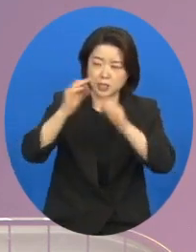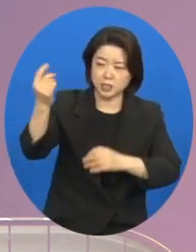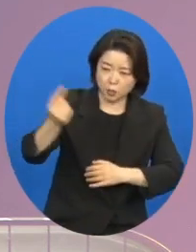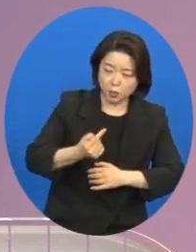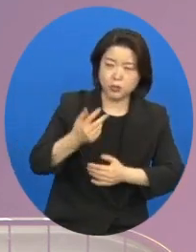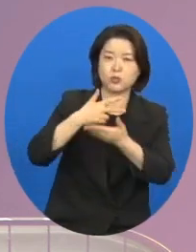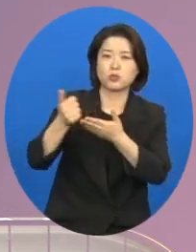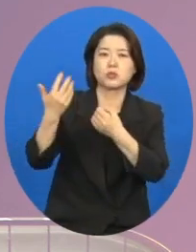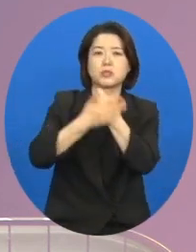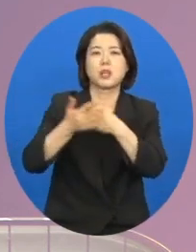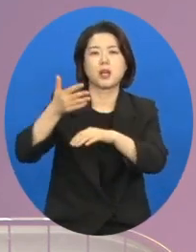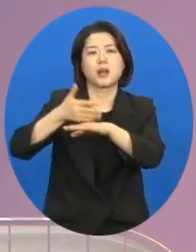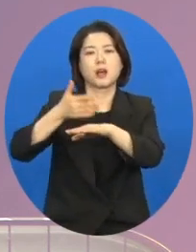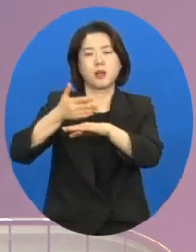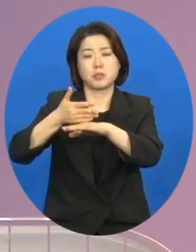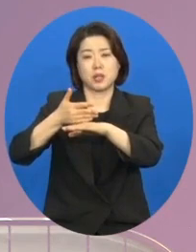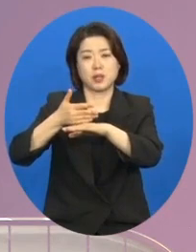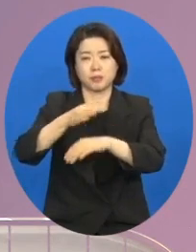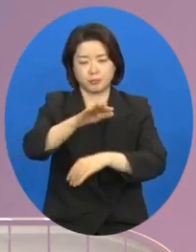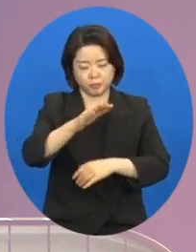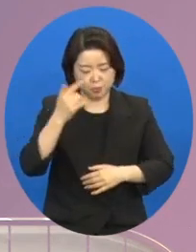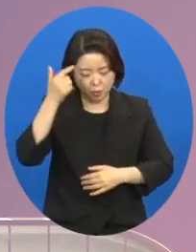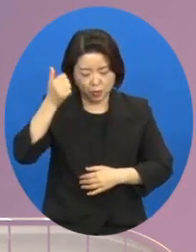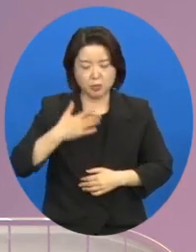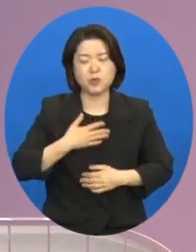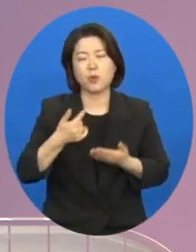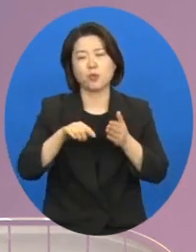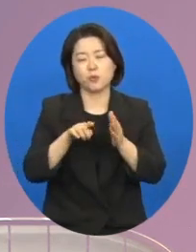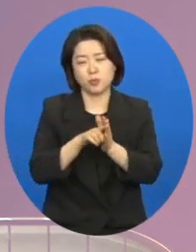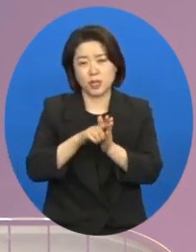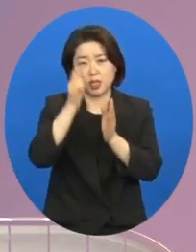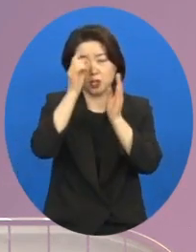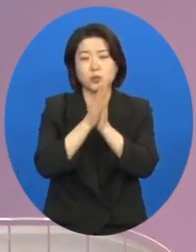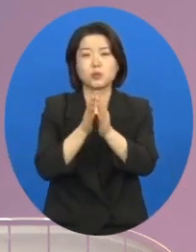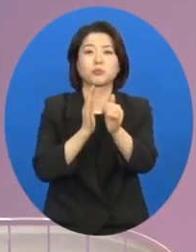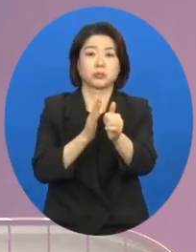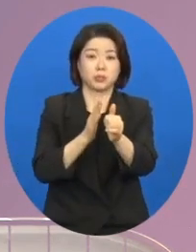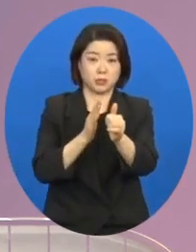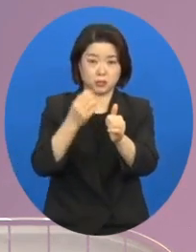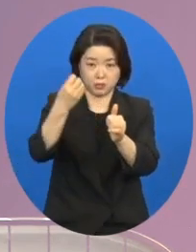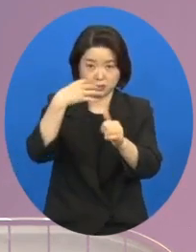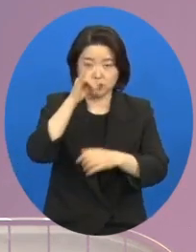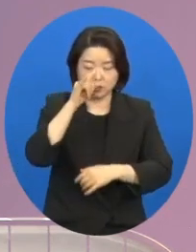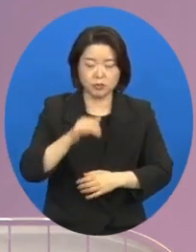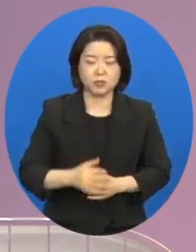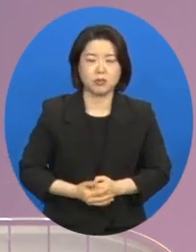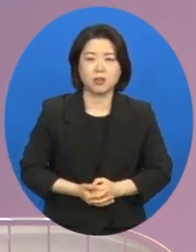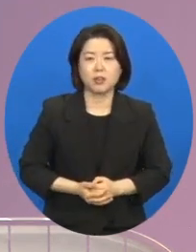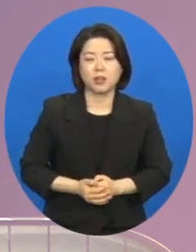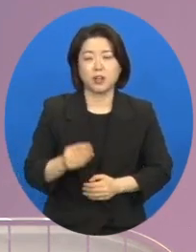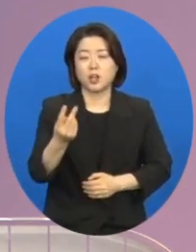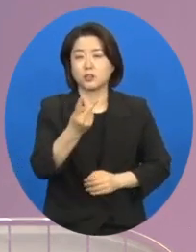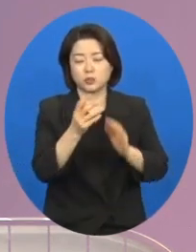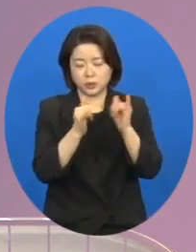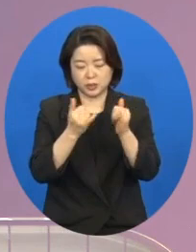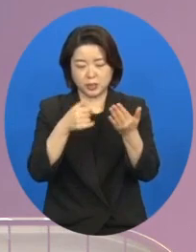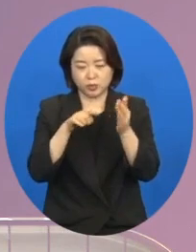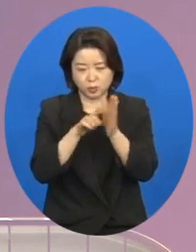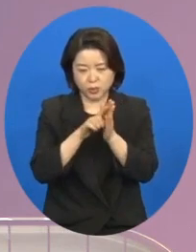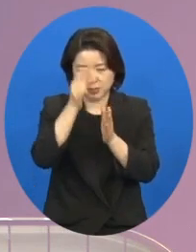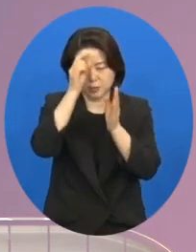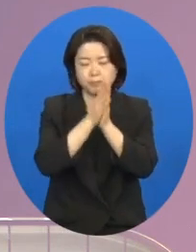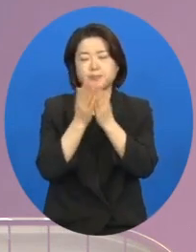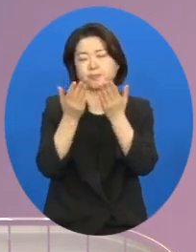은혜에 감사하다고 목사님 저를 위해 기도해 주세요. 그렇게 기도 부탁을 하셨어요. 제가 그분을 위해서 기도해